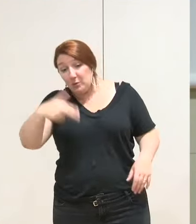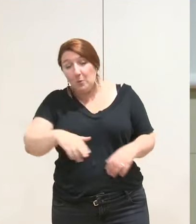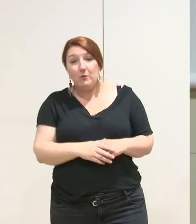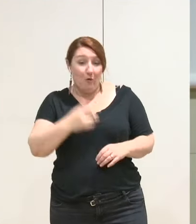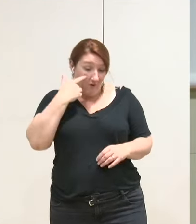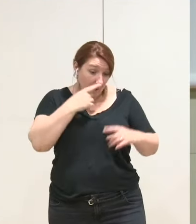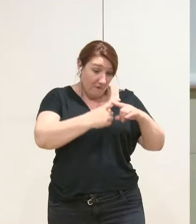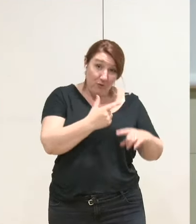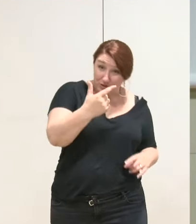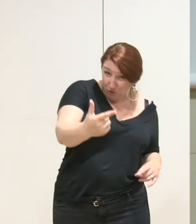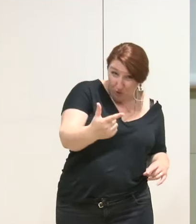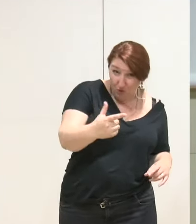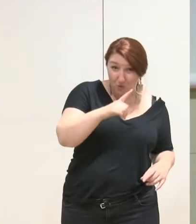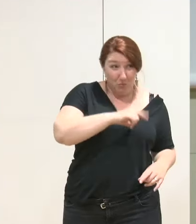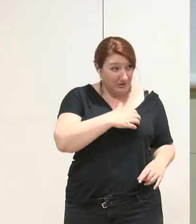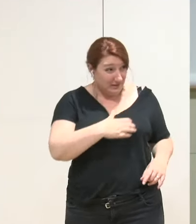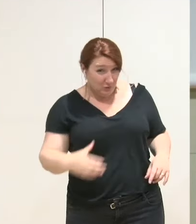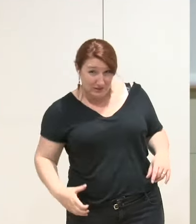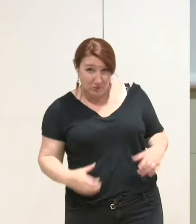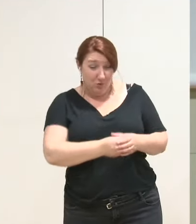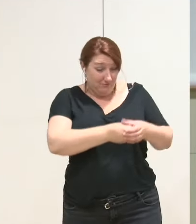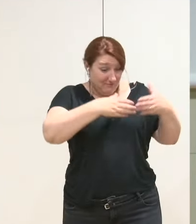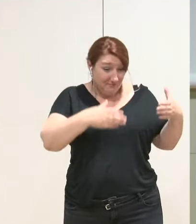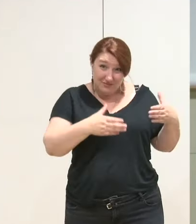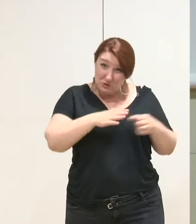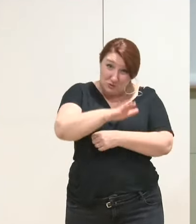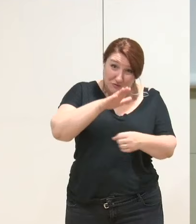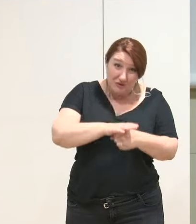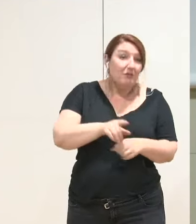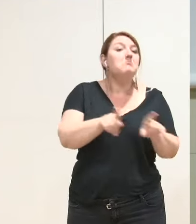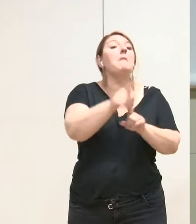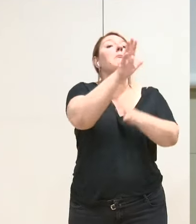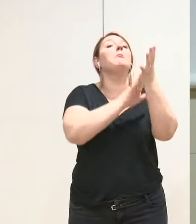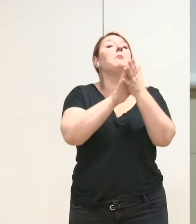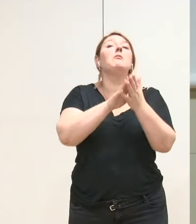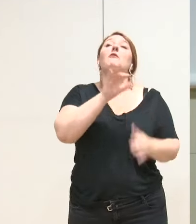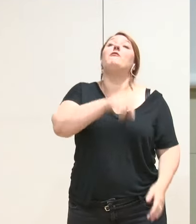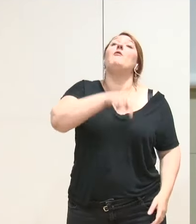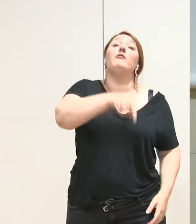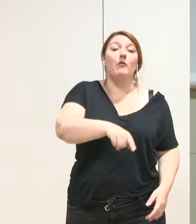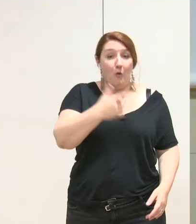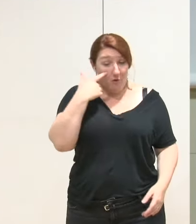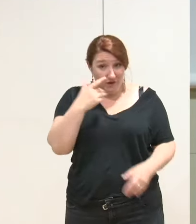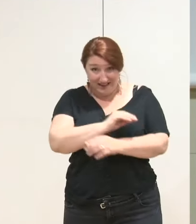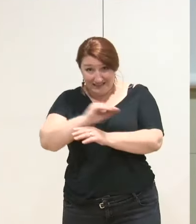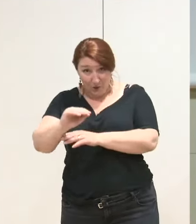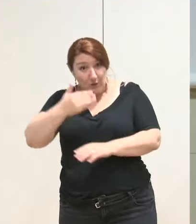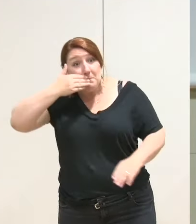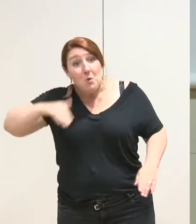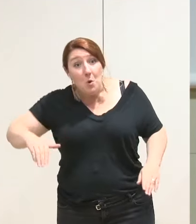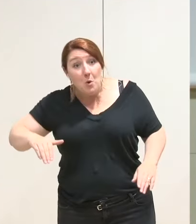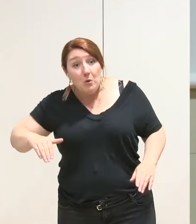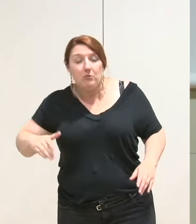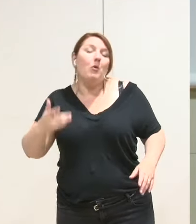doubler les effectifs d'une police municipale sont suffisants comme vous le dites pour lutter contre l'insécurité on tirera le bilan à ce moment-là